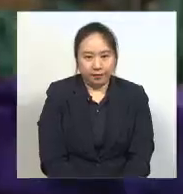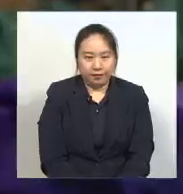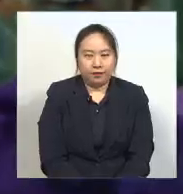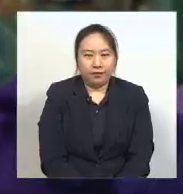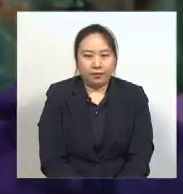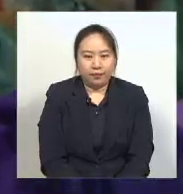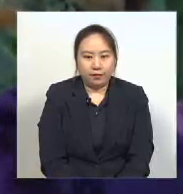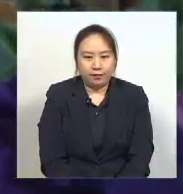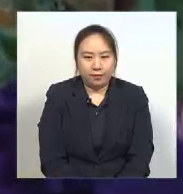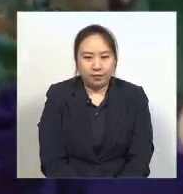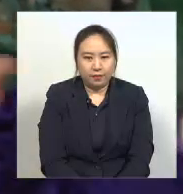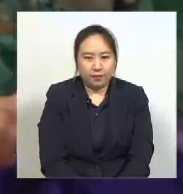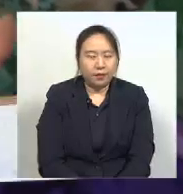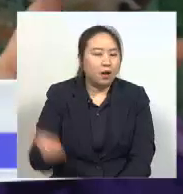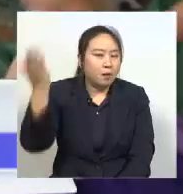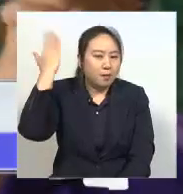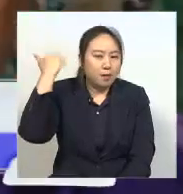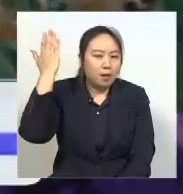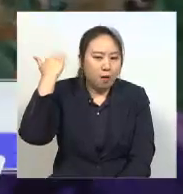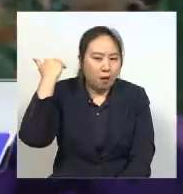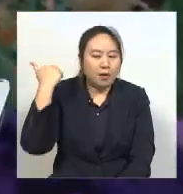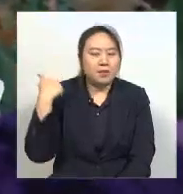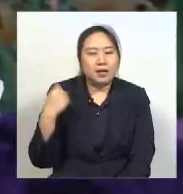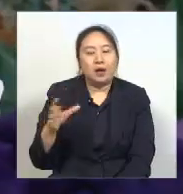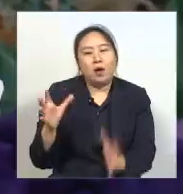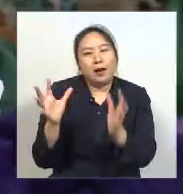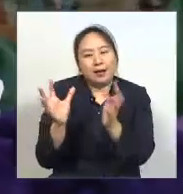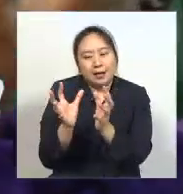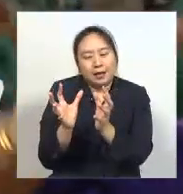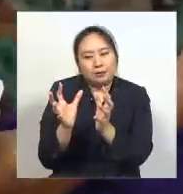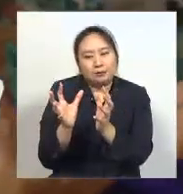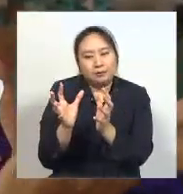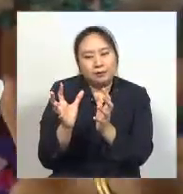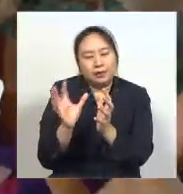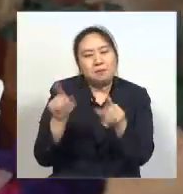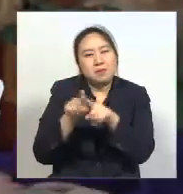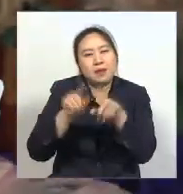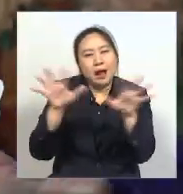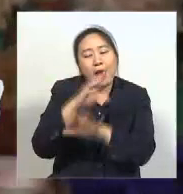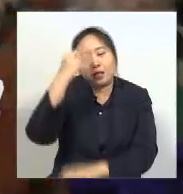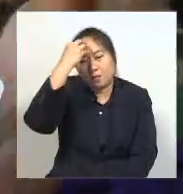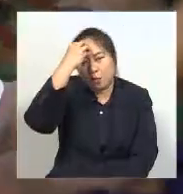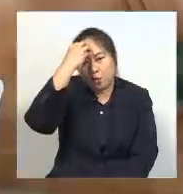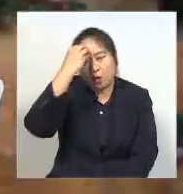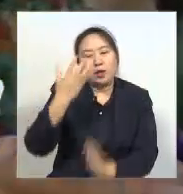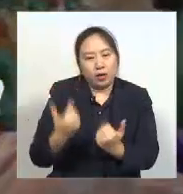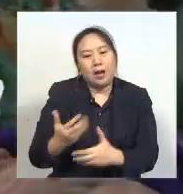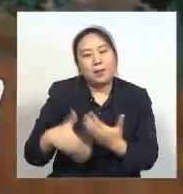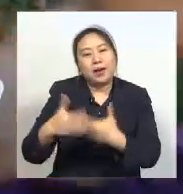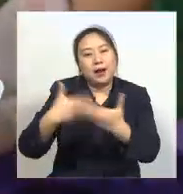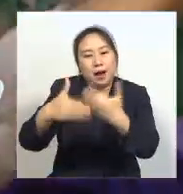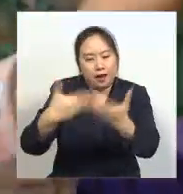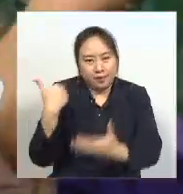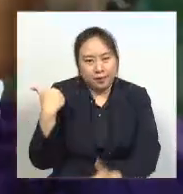แบบนี้นะแต่ก่อนมันจะมีเฉพาะไอ้กลมน้อยๆอ่ะกลมหนอนกับกลมญี่ปุ่นเนาะแล้วประเดี๋ยวเฮาเกิดวิวัฒนาการขึ้นมา